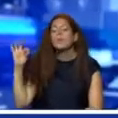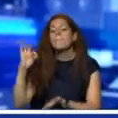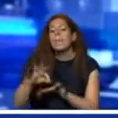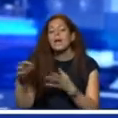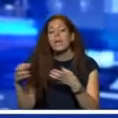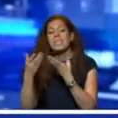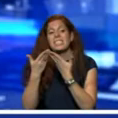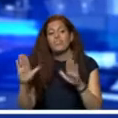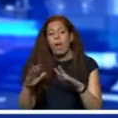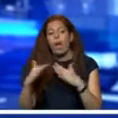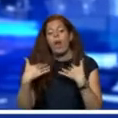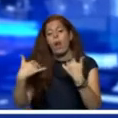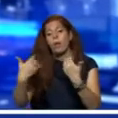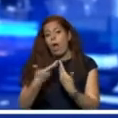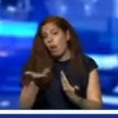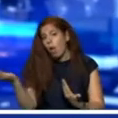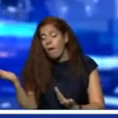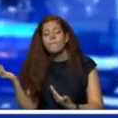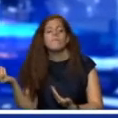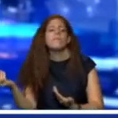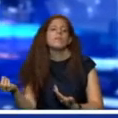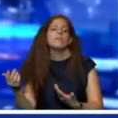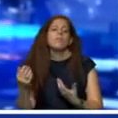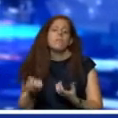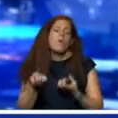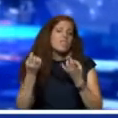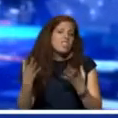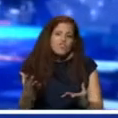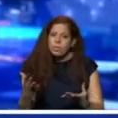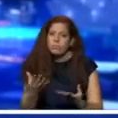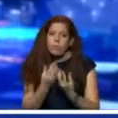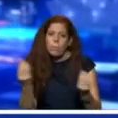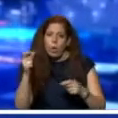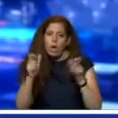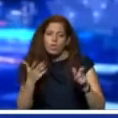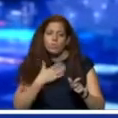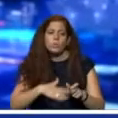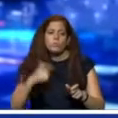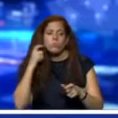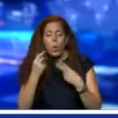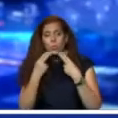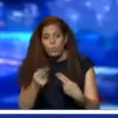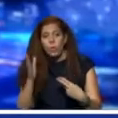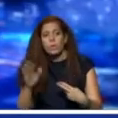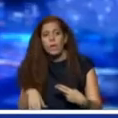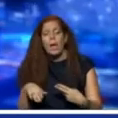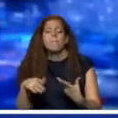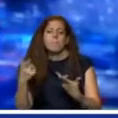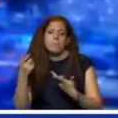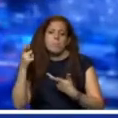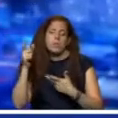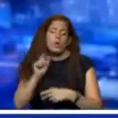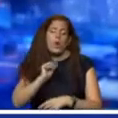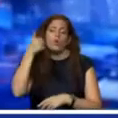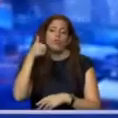שהכנס נפתח לקהל הרחב, אז באופן טבעי, המון אנשים שרוצים לשמוע תשובות, גם מקרן בר מנחם, שהיא ראש